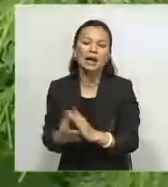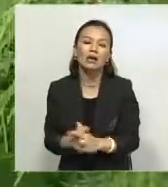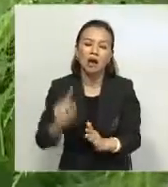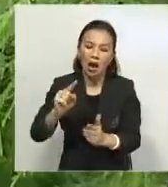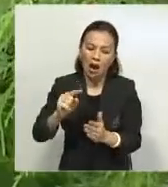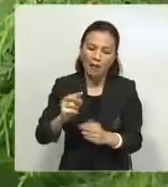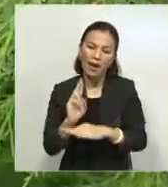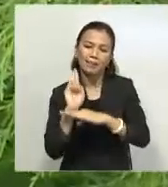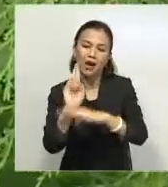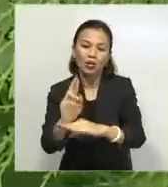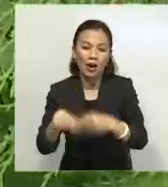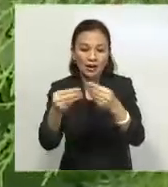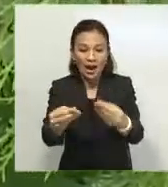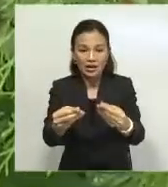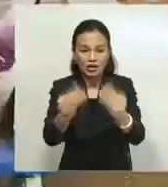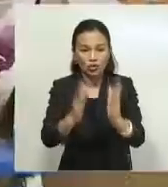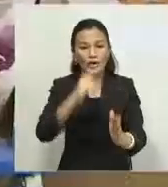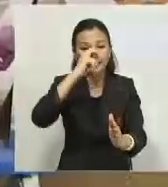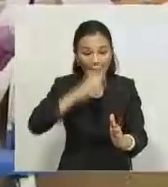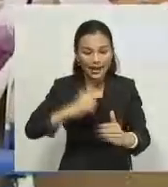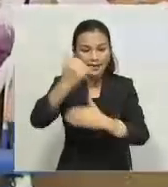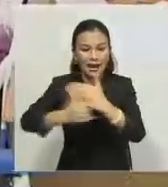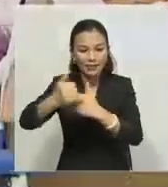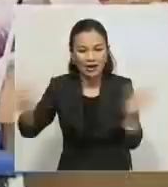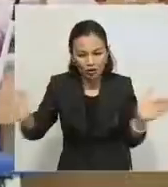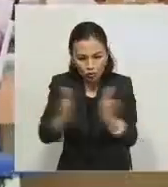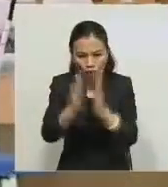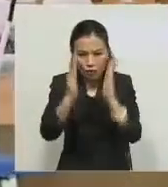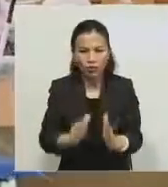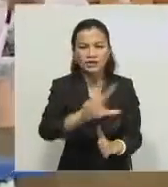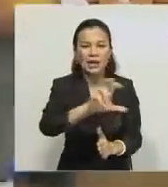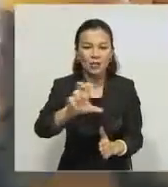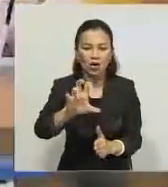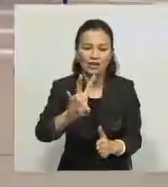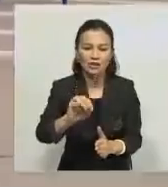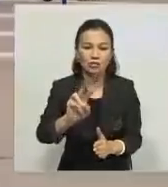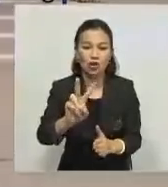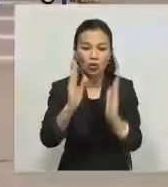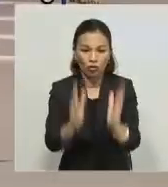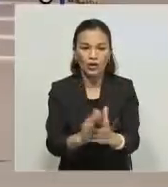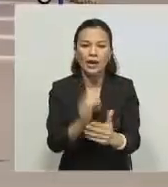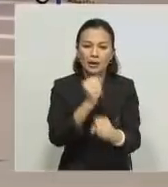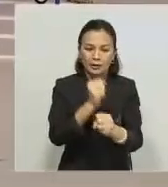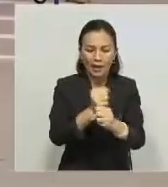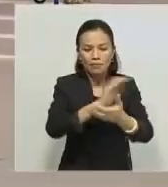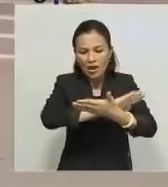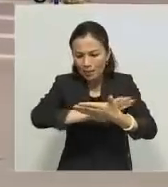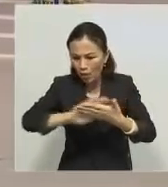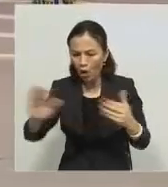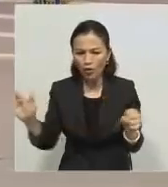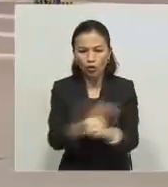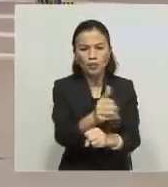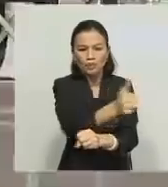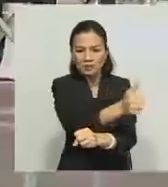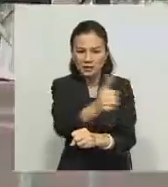ได้รับการเชิดชูทั้งชาวไทยและชาวต่างประเทศรวม372คนเพื่อให้การดำเนินงานนั้นเป็นไปอย่างเรียบร้อยและสมบูร